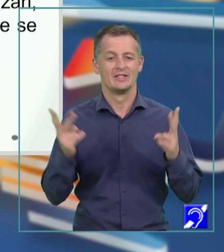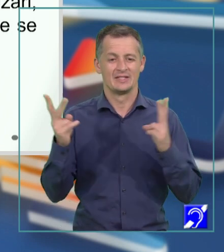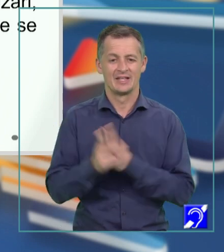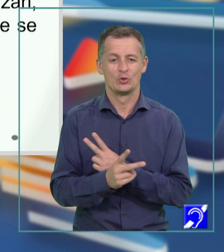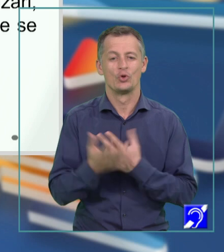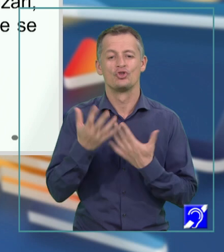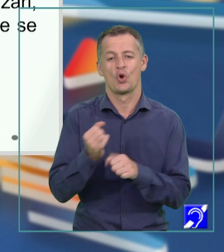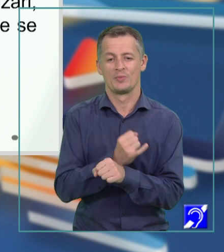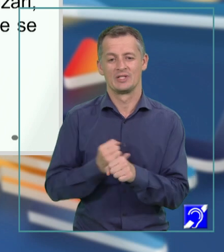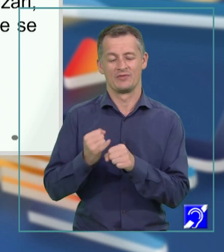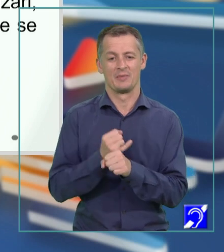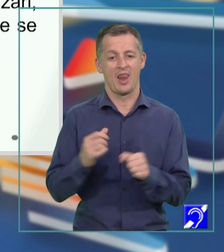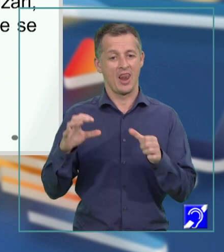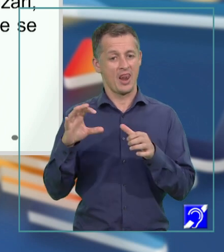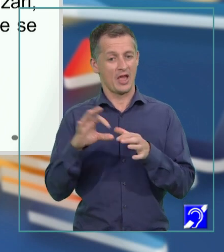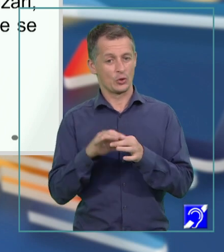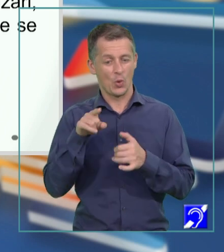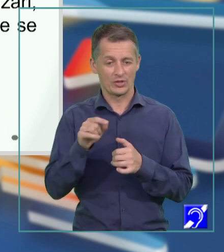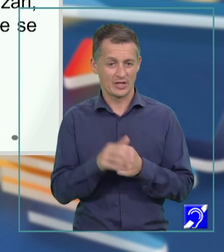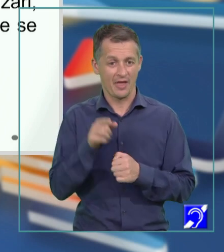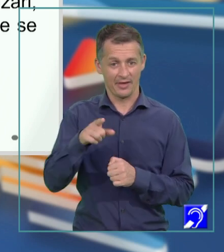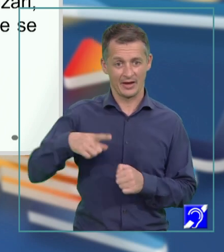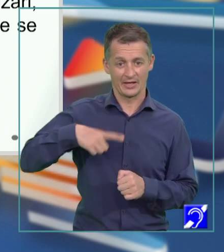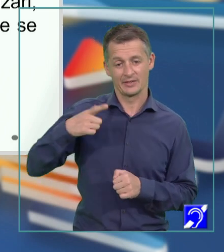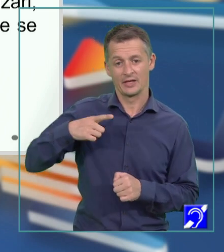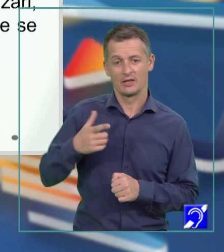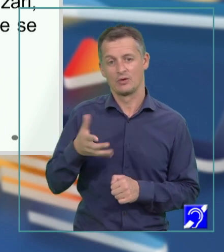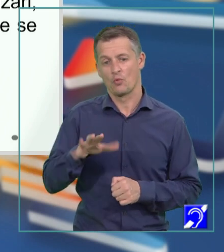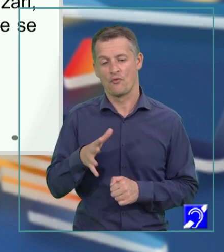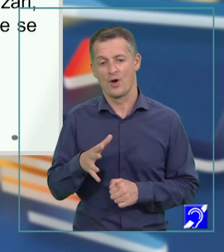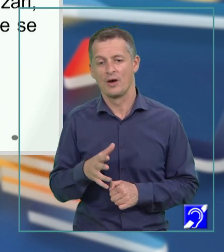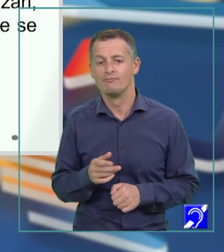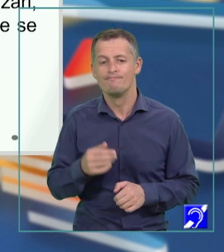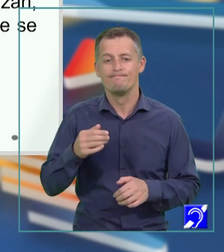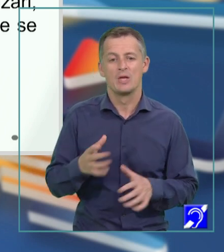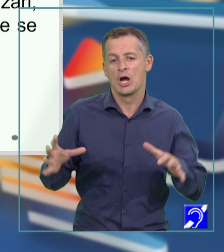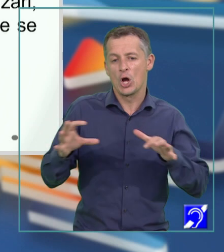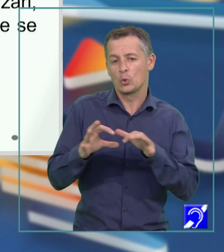Ce observăm în legătură cu acestea? Ele sunt cumva înrudite între